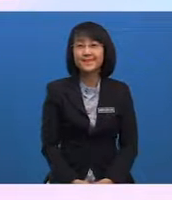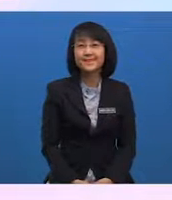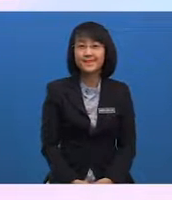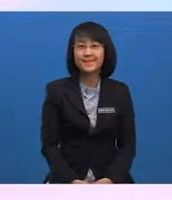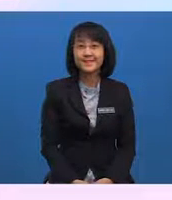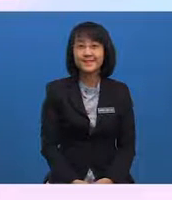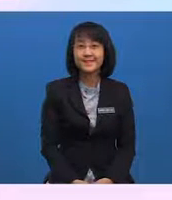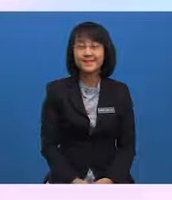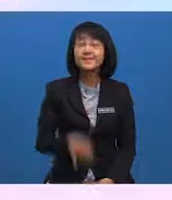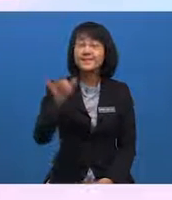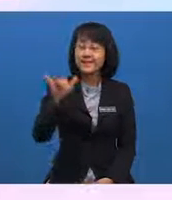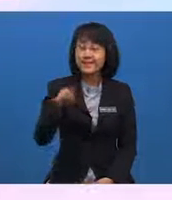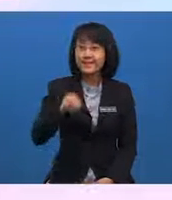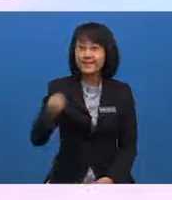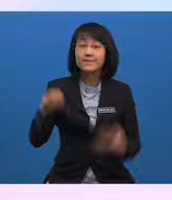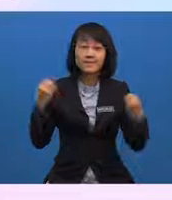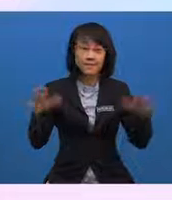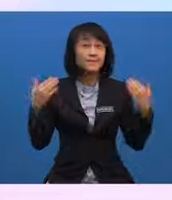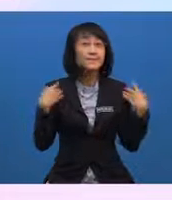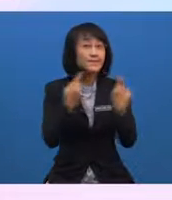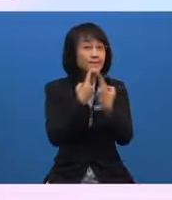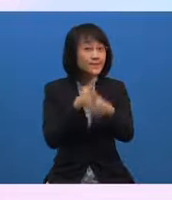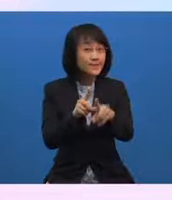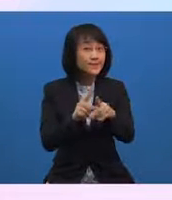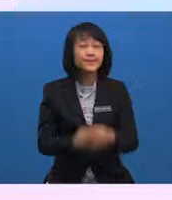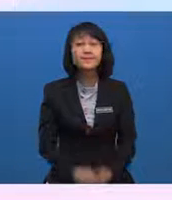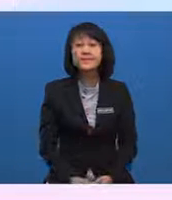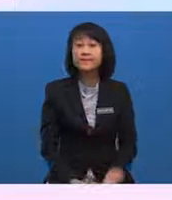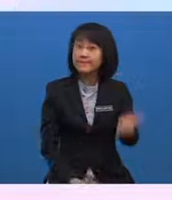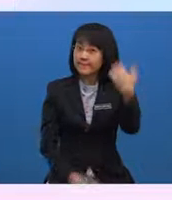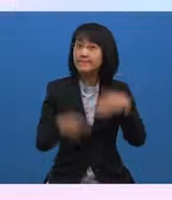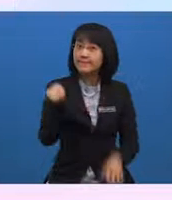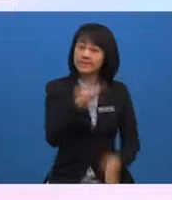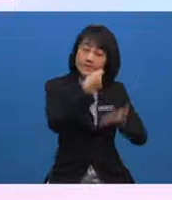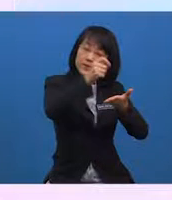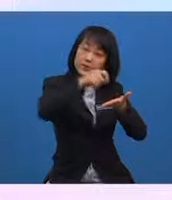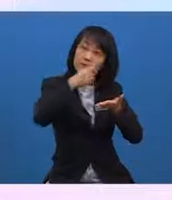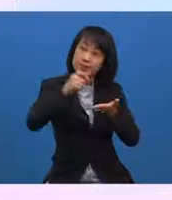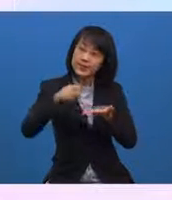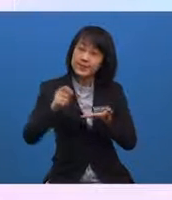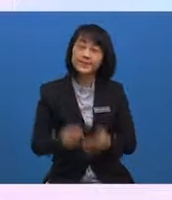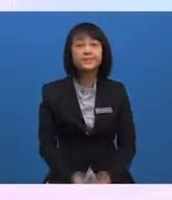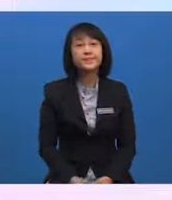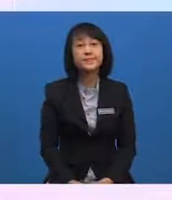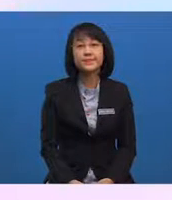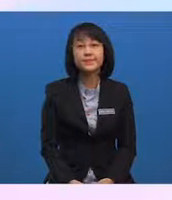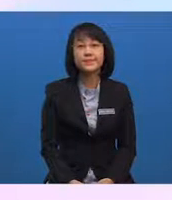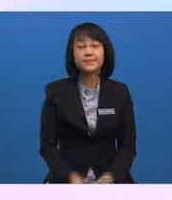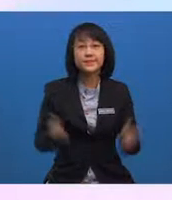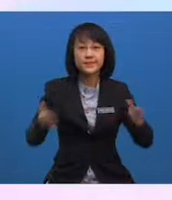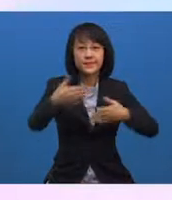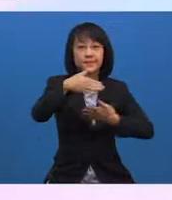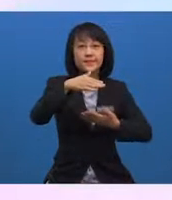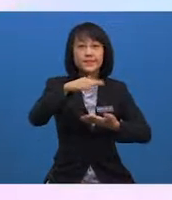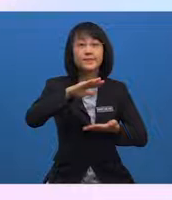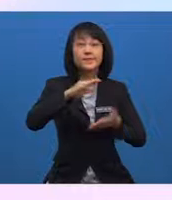Ya, murid-murid, sudah ada jawapan? Mari kita semak. Kotak 1